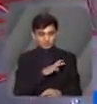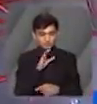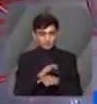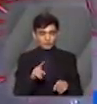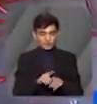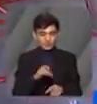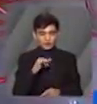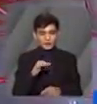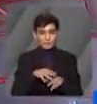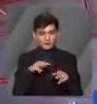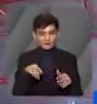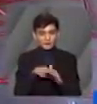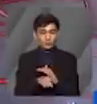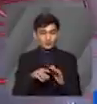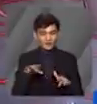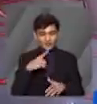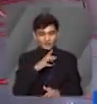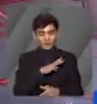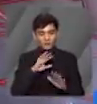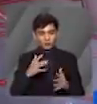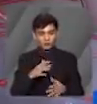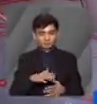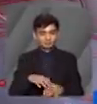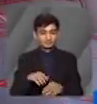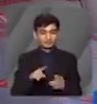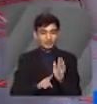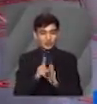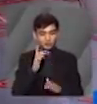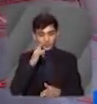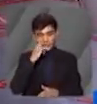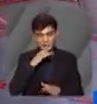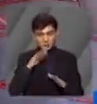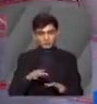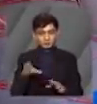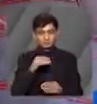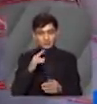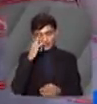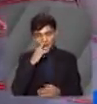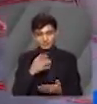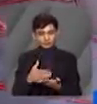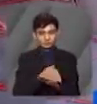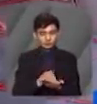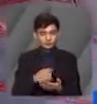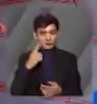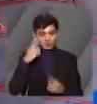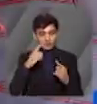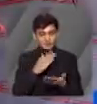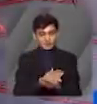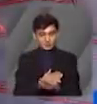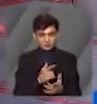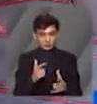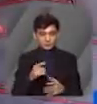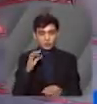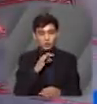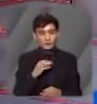істер министрі жағдай ушықса, вирус таралған елдерден қазақстандықтарды эвакуациялауды ойластырып жатыр. Бүгінде